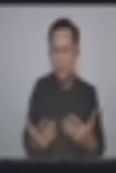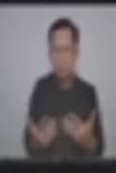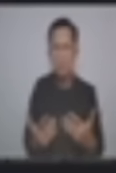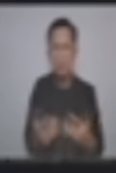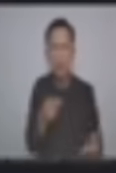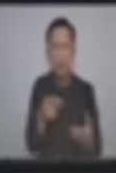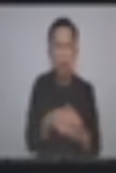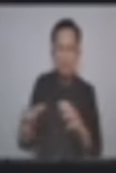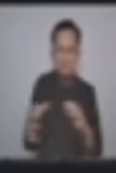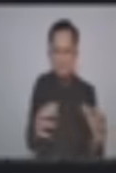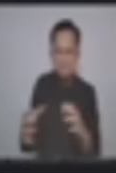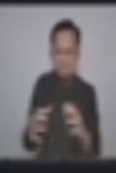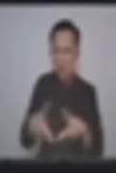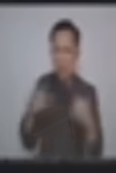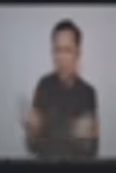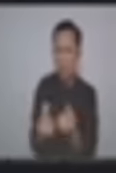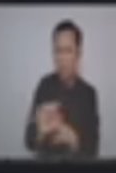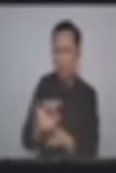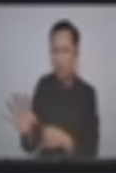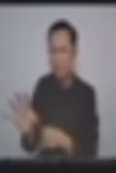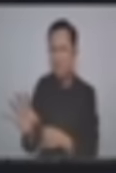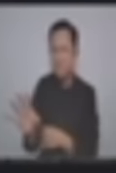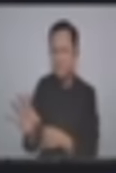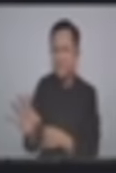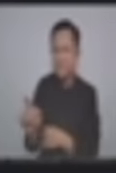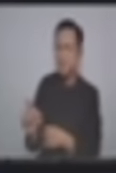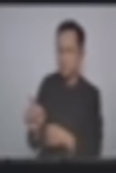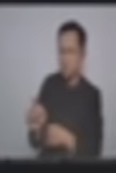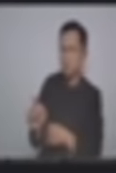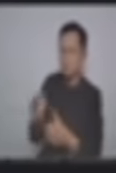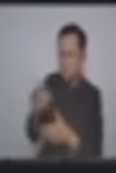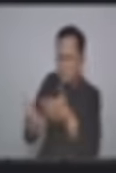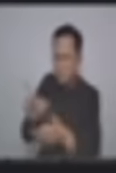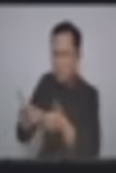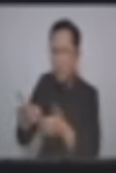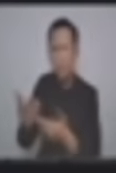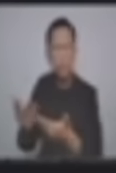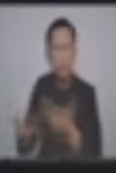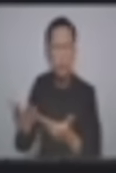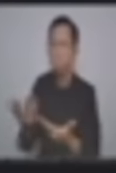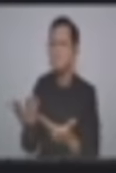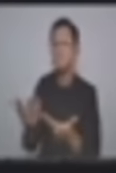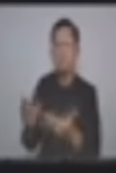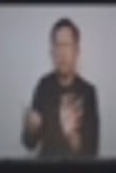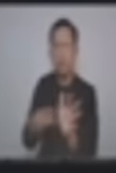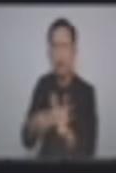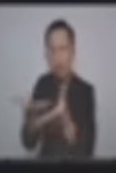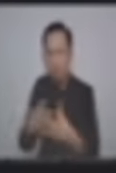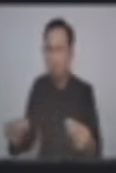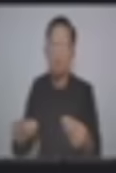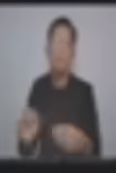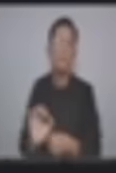dilakukan lembaga-lembaga sebagaimana diuraikan di atas Masih Mungkin menyisakan ketidak tuntasan terutama masalah